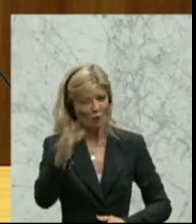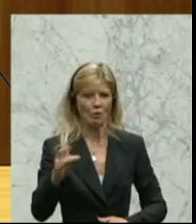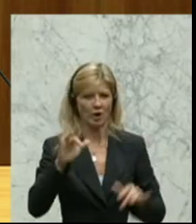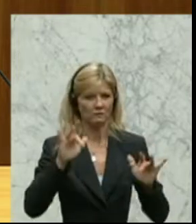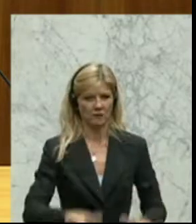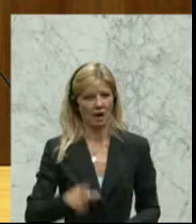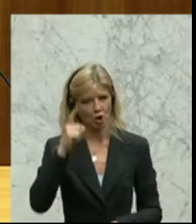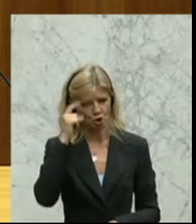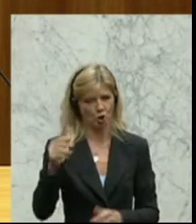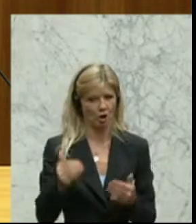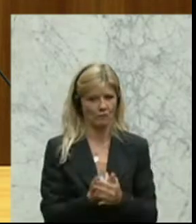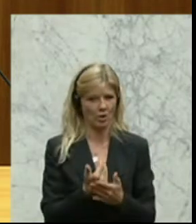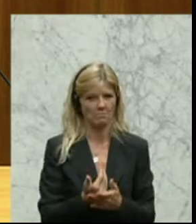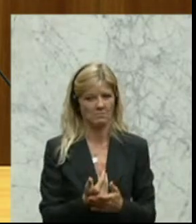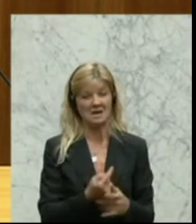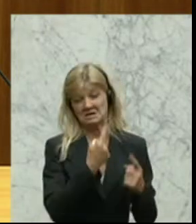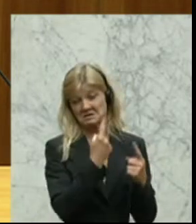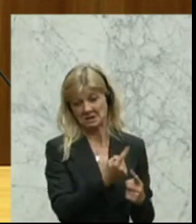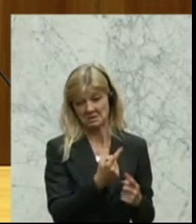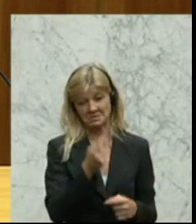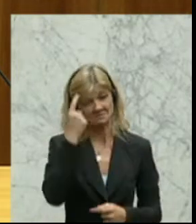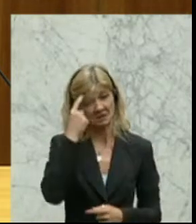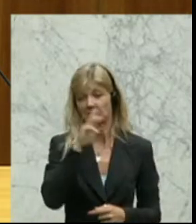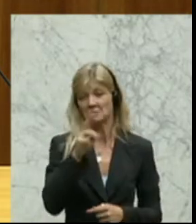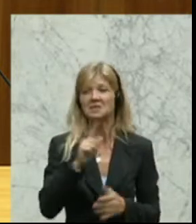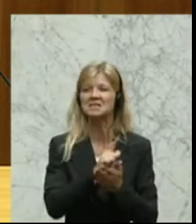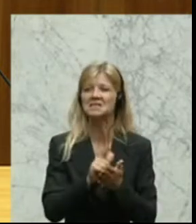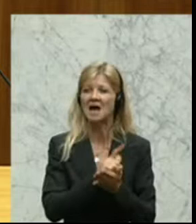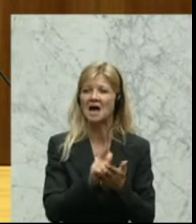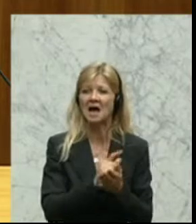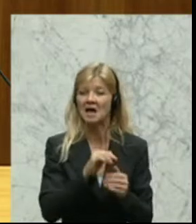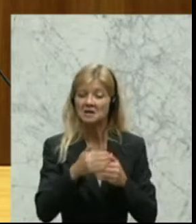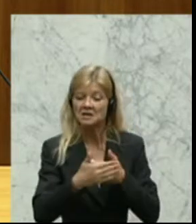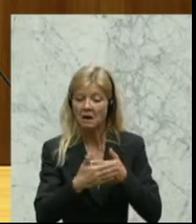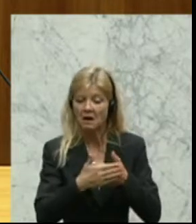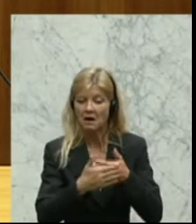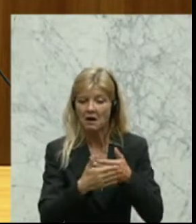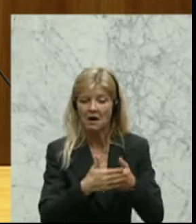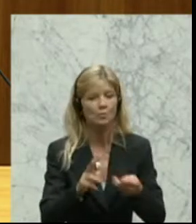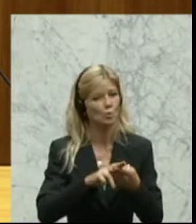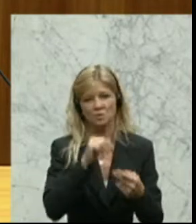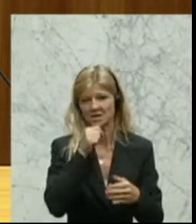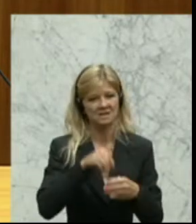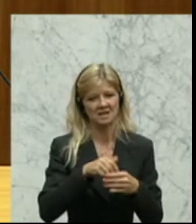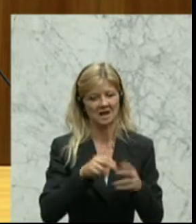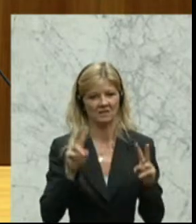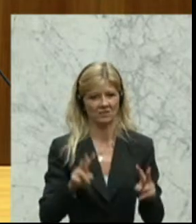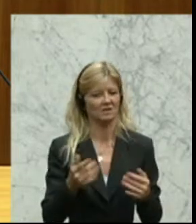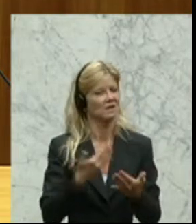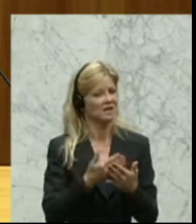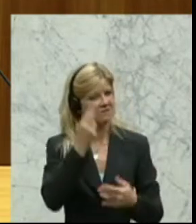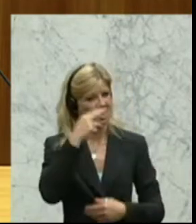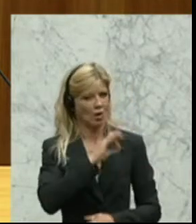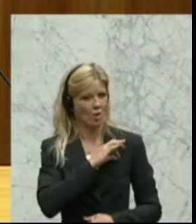geht es Zeit vor Inhalt. Und Kollege Huber, daher kann man auch nicht sagen, ich brauche sofort eine Steuerreform, sondern die